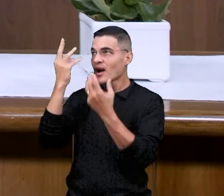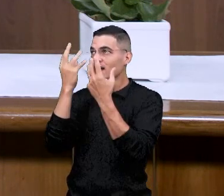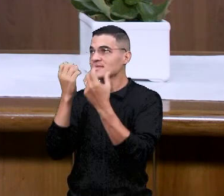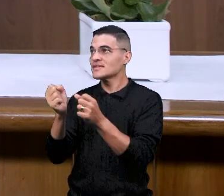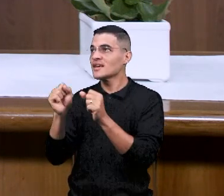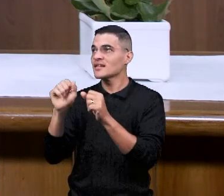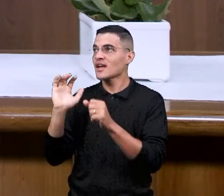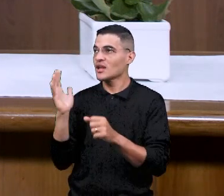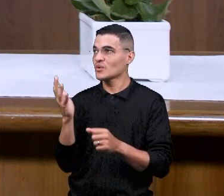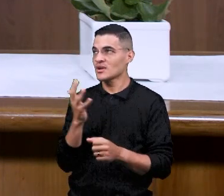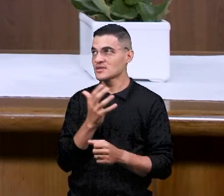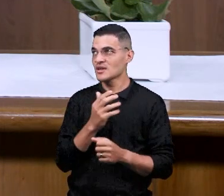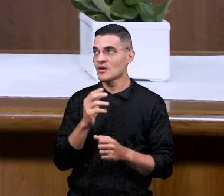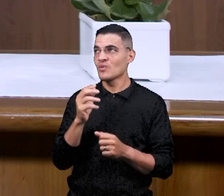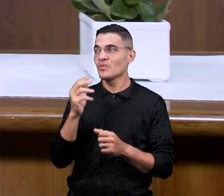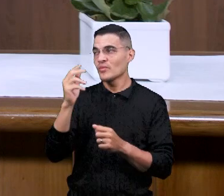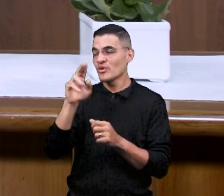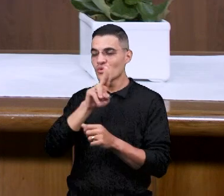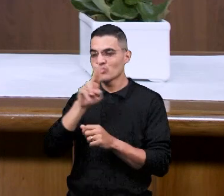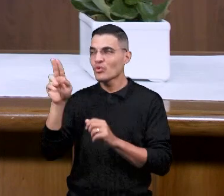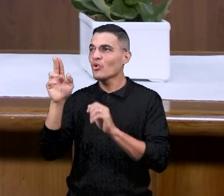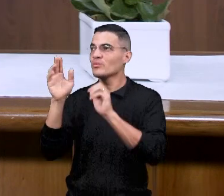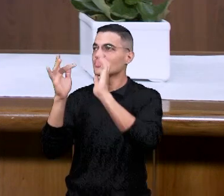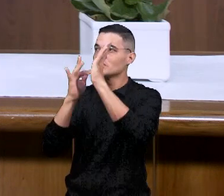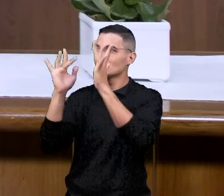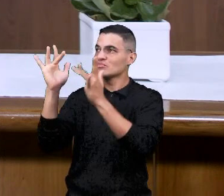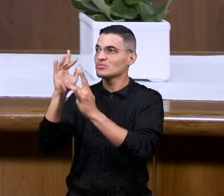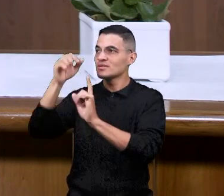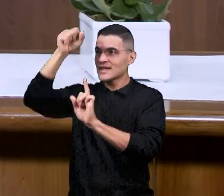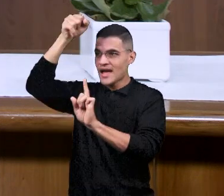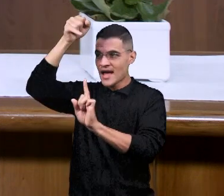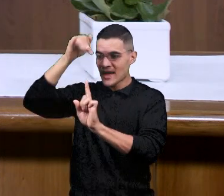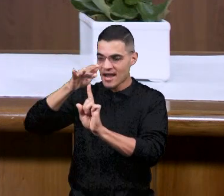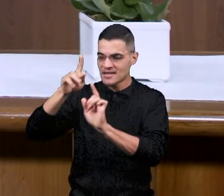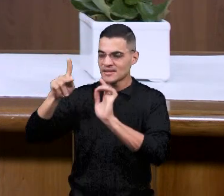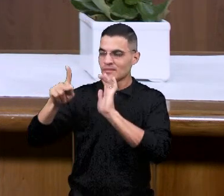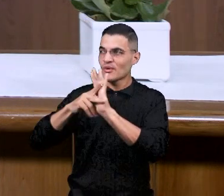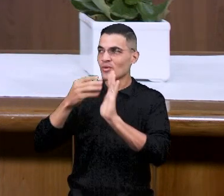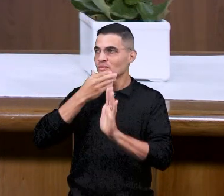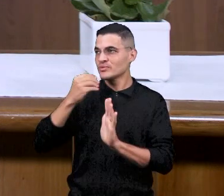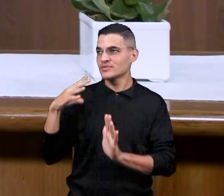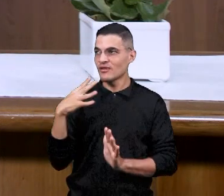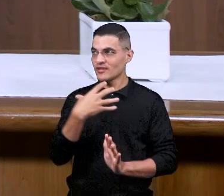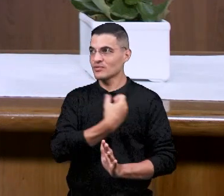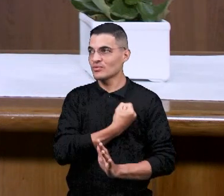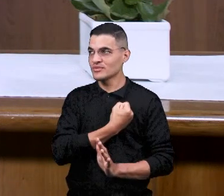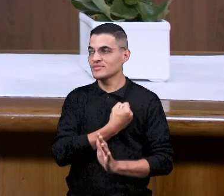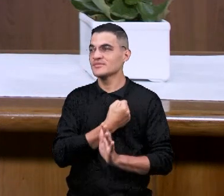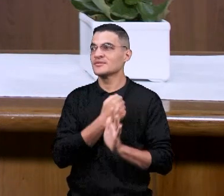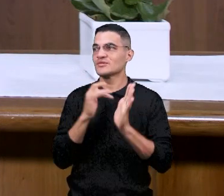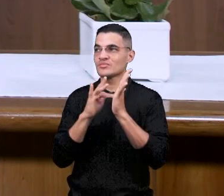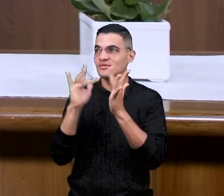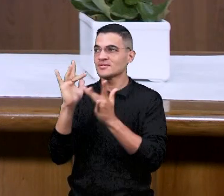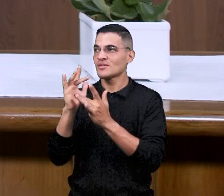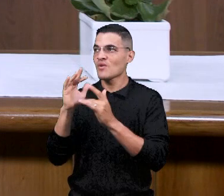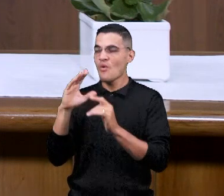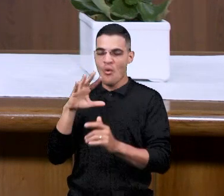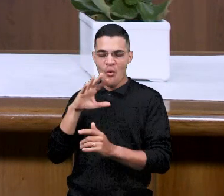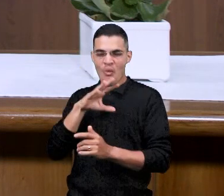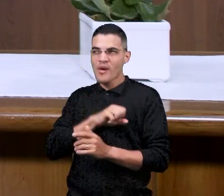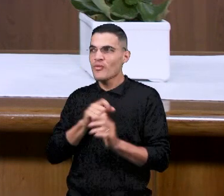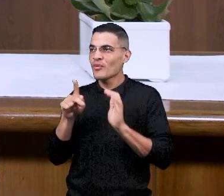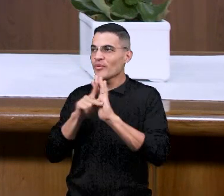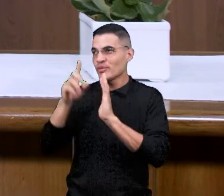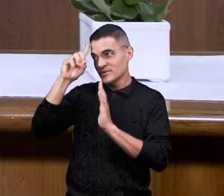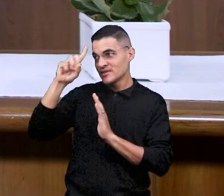de grâce notre prière. Maintenant, nous disons que la grâce merveilleuse du Seigneur et Sauveur Jésus-Christ, l'amour de Dieu notre Père éternel, les